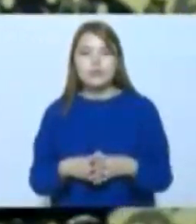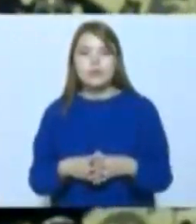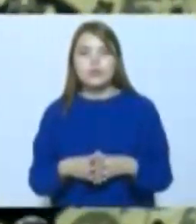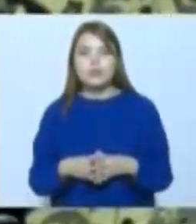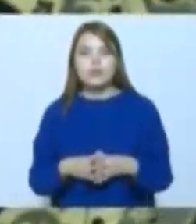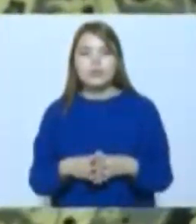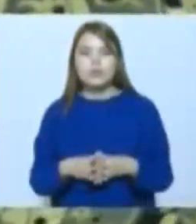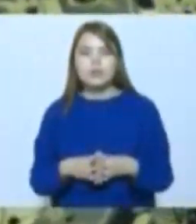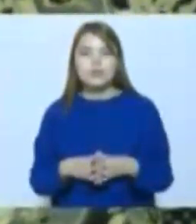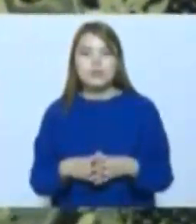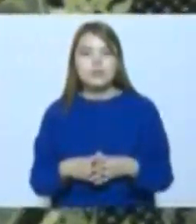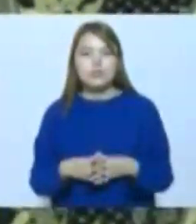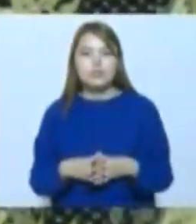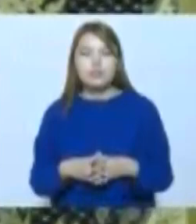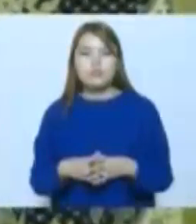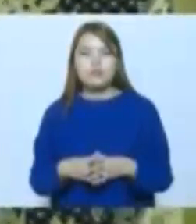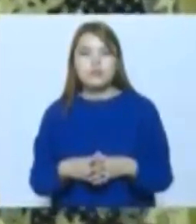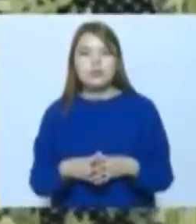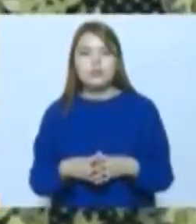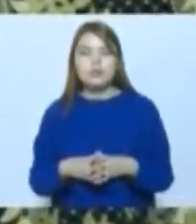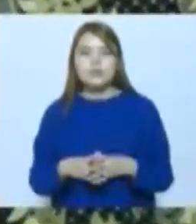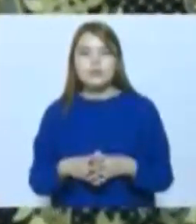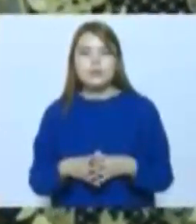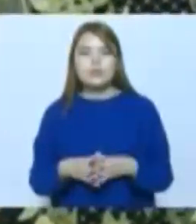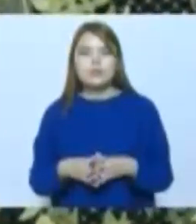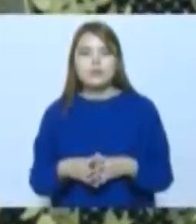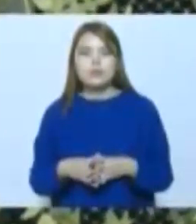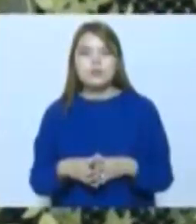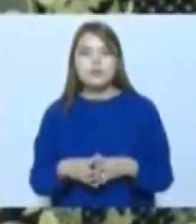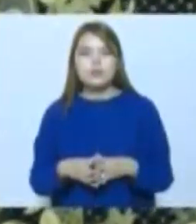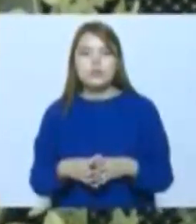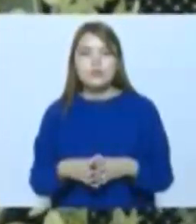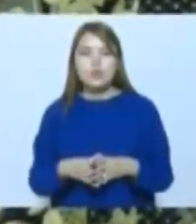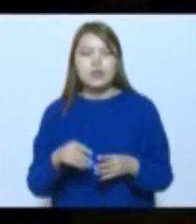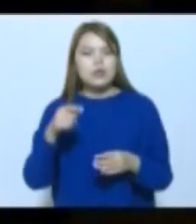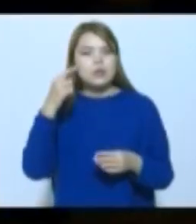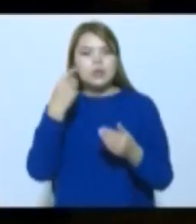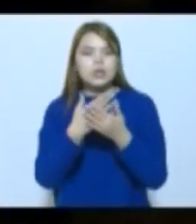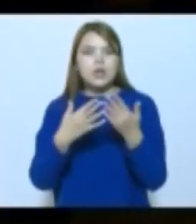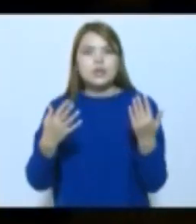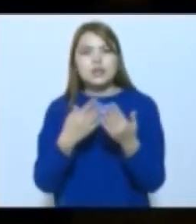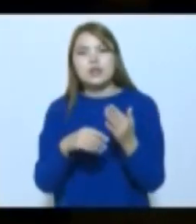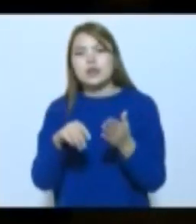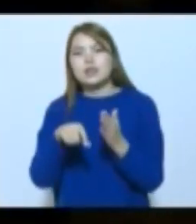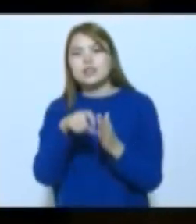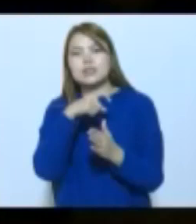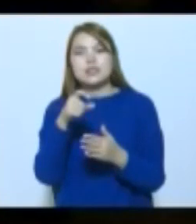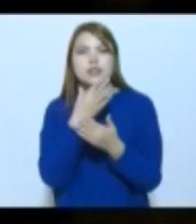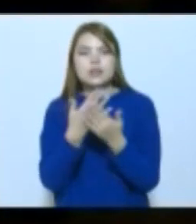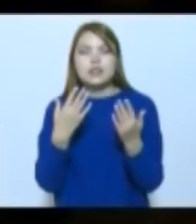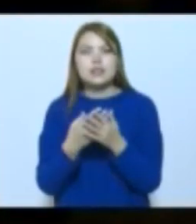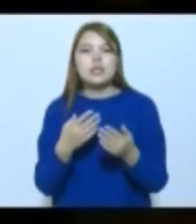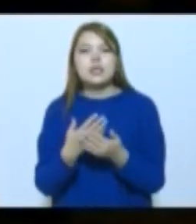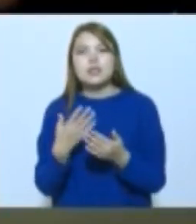көңілінде баяғы ұстаз бен оқушылар сайтын сыйластық. Шығармадағы шырылдаған қос қарлығаш жалғызынан тірідей